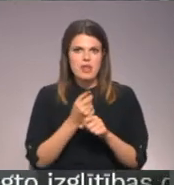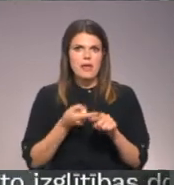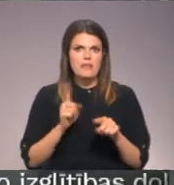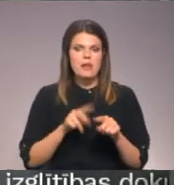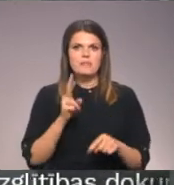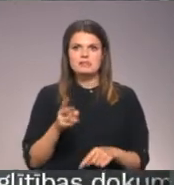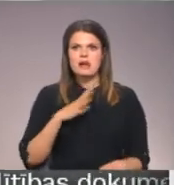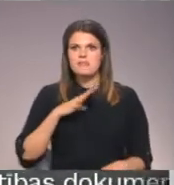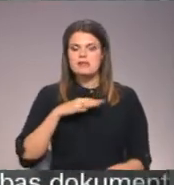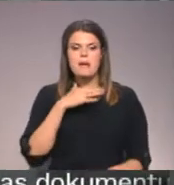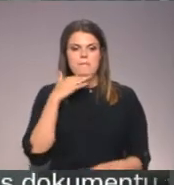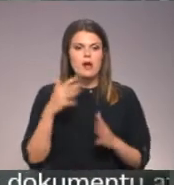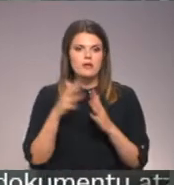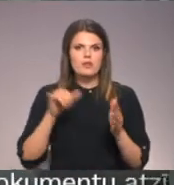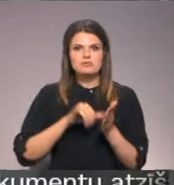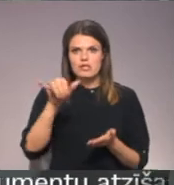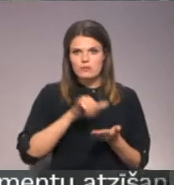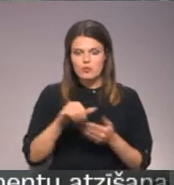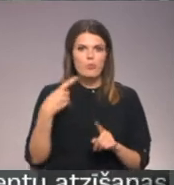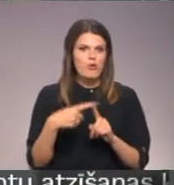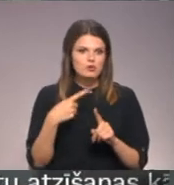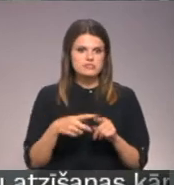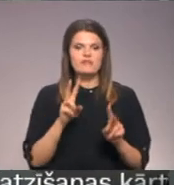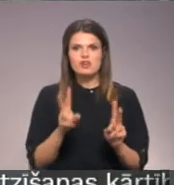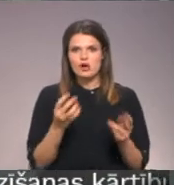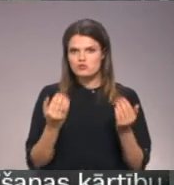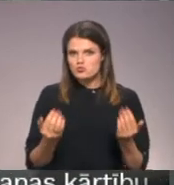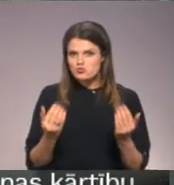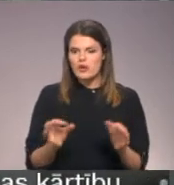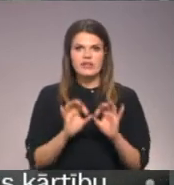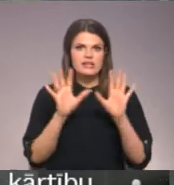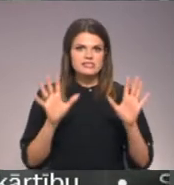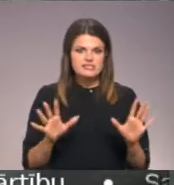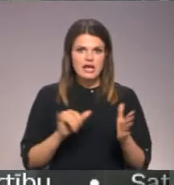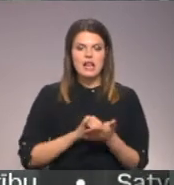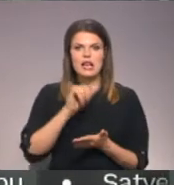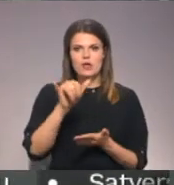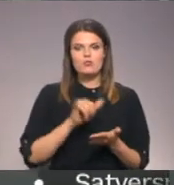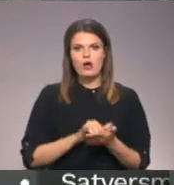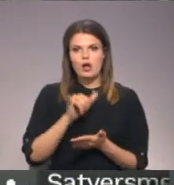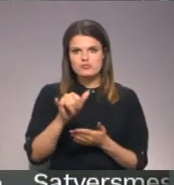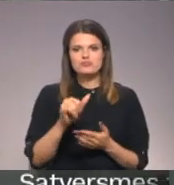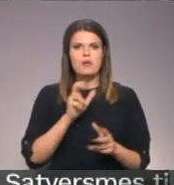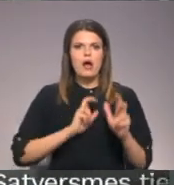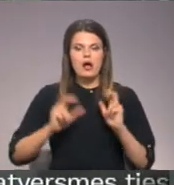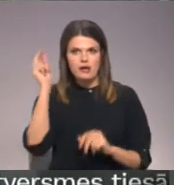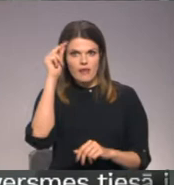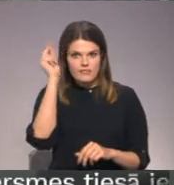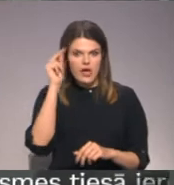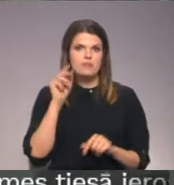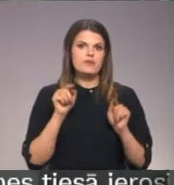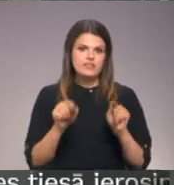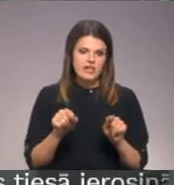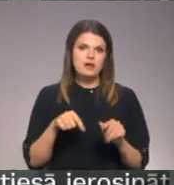bija pārāk daudz lidojumu. Ļoti pozitīvi vērtējums ir tas, ka šodien uzsāk lidojums pilota akadēmija.